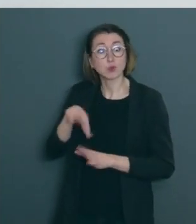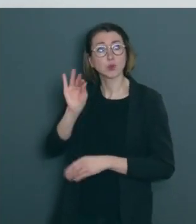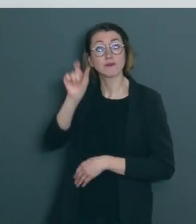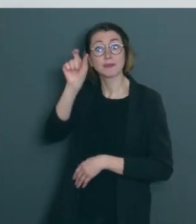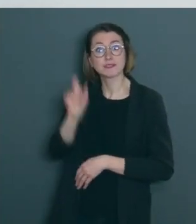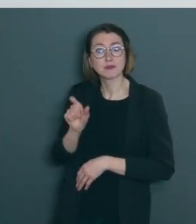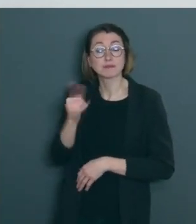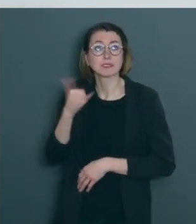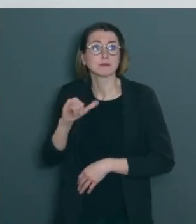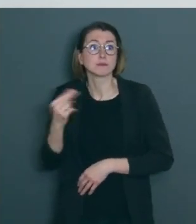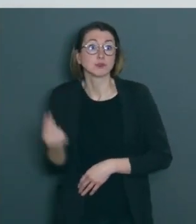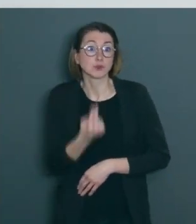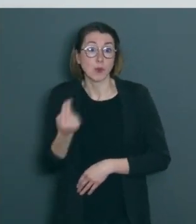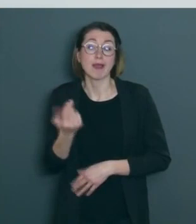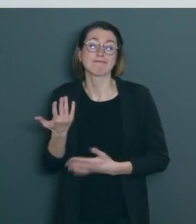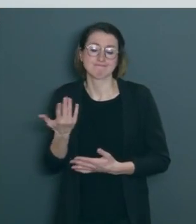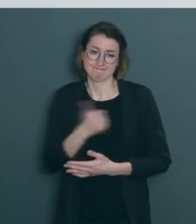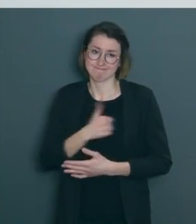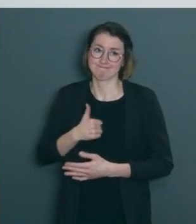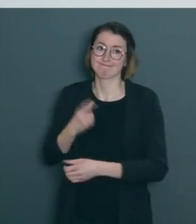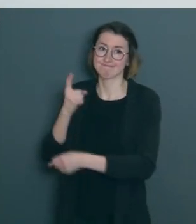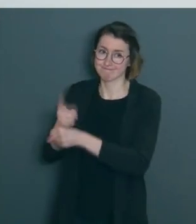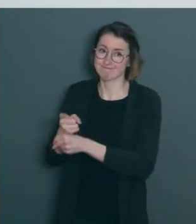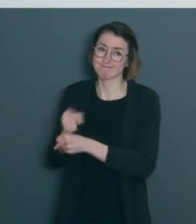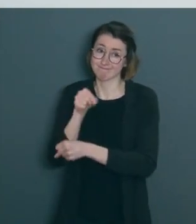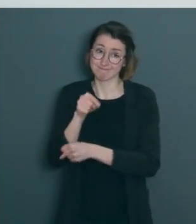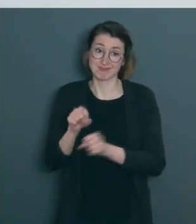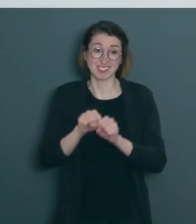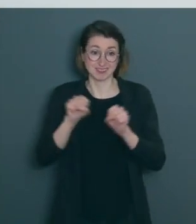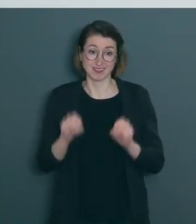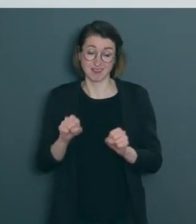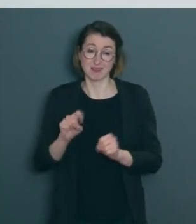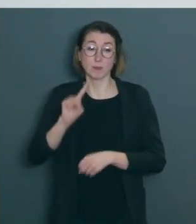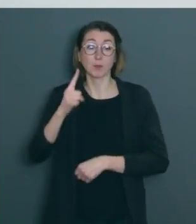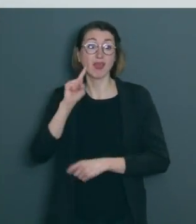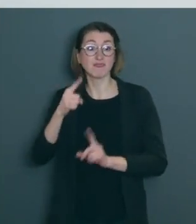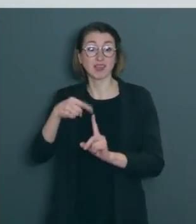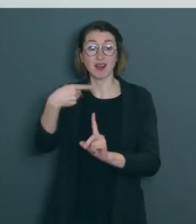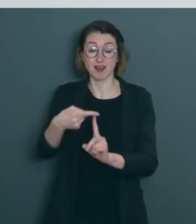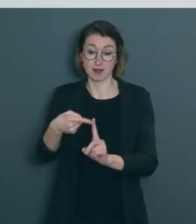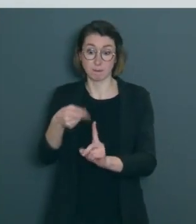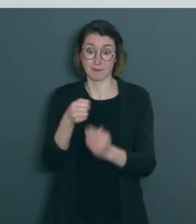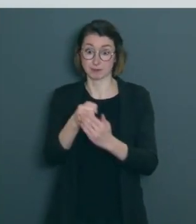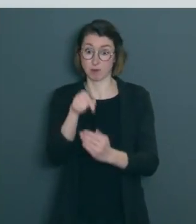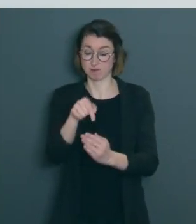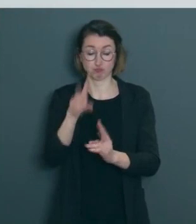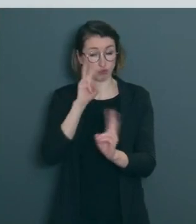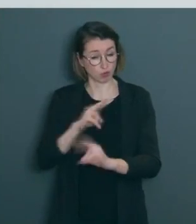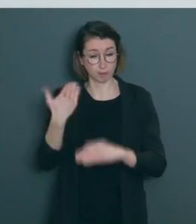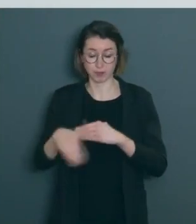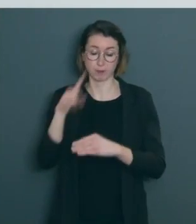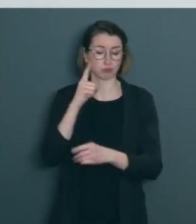en place avant le 1er avril. Pourquoi est-ce qu'on insiste? Parce que, comme vous l'avez vu, il y a eu